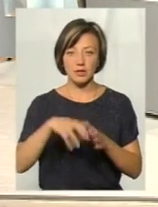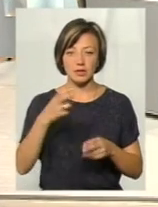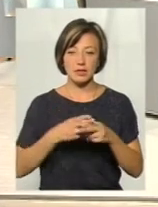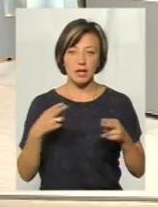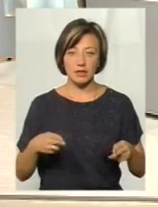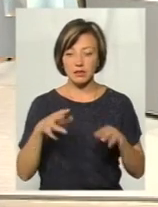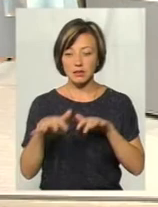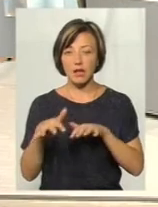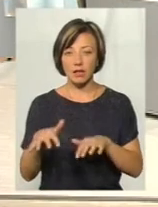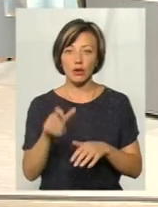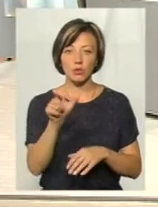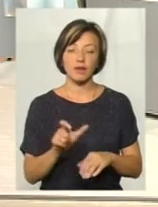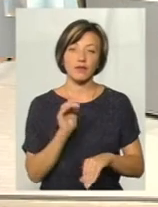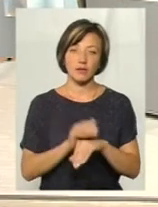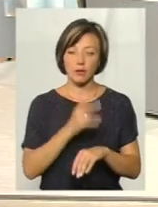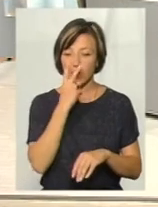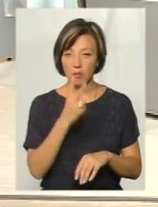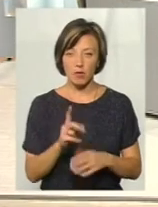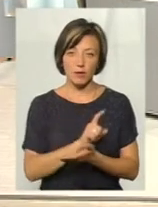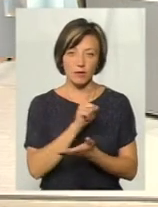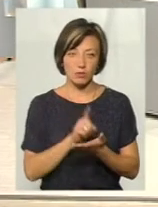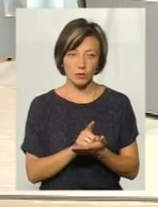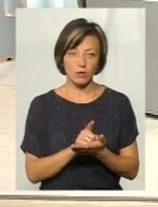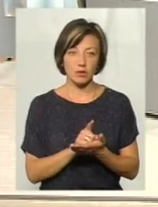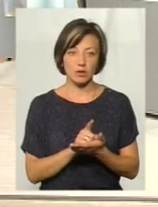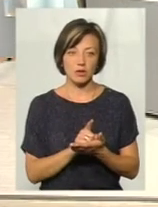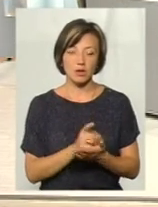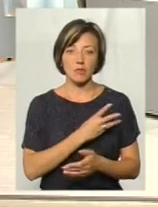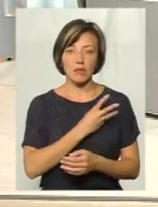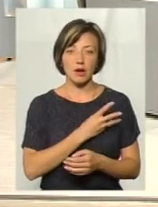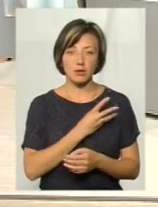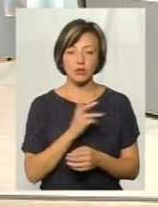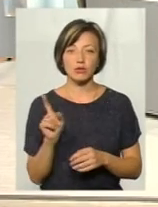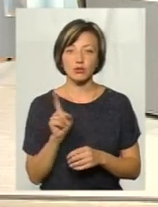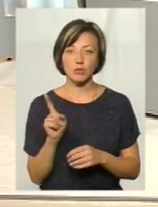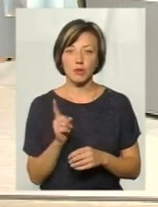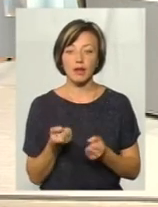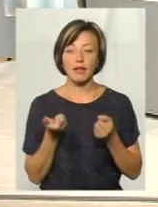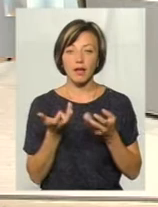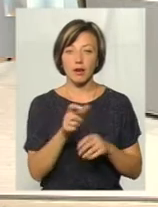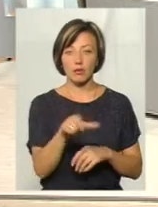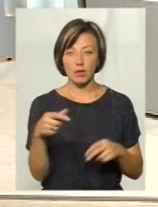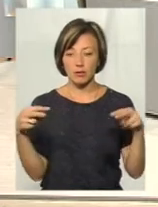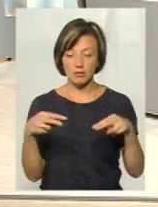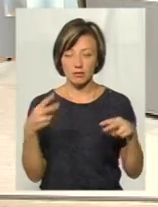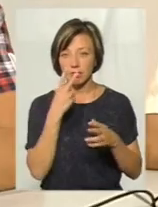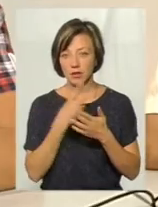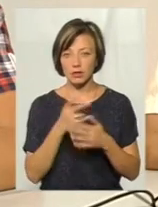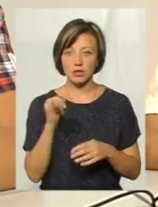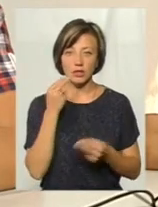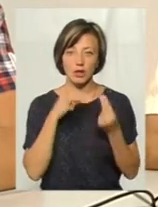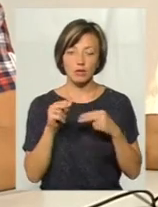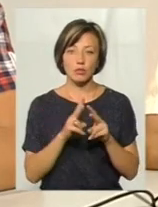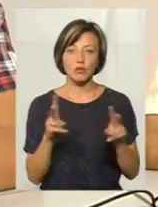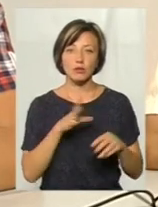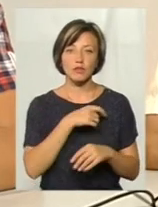це може побачити, буде зафіксувати. І обов'язково, знову ж таки, кажу, що бажано, щоб пару осіб бачили, а ще краще, ще, щоб хтось